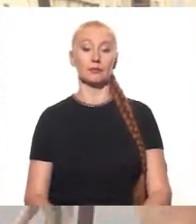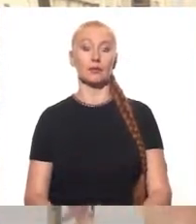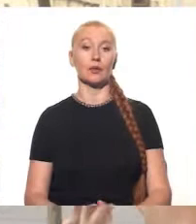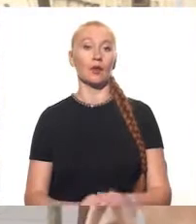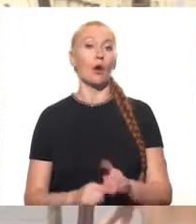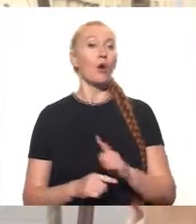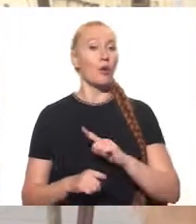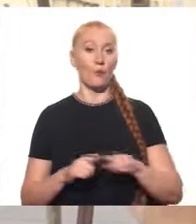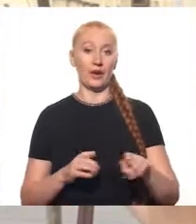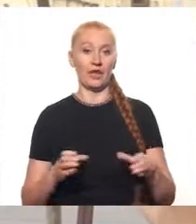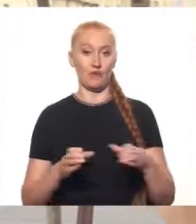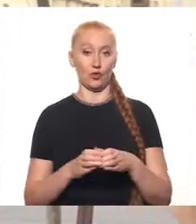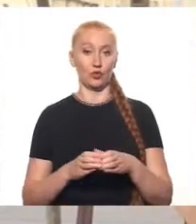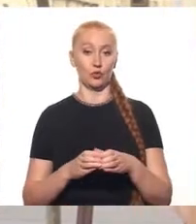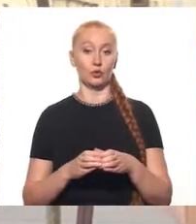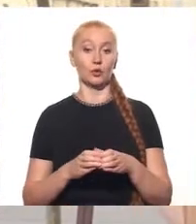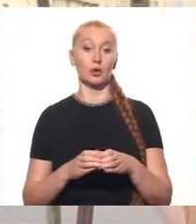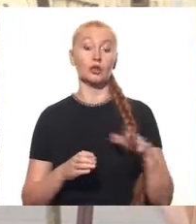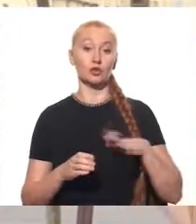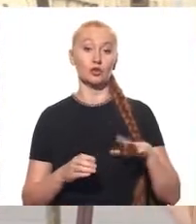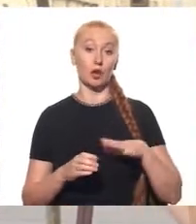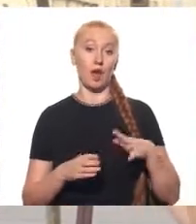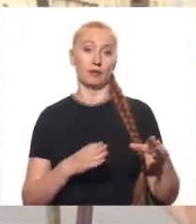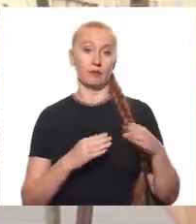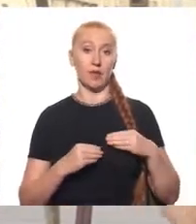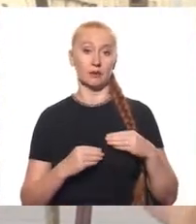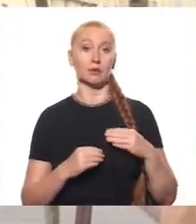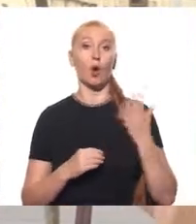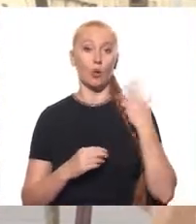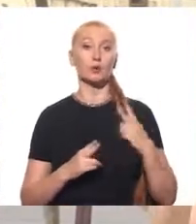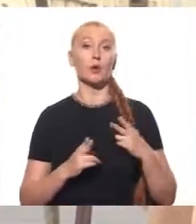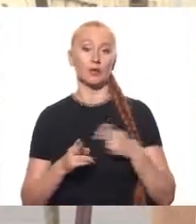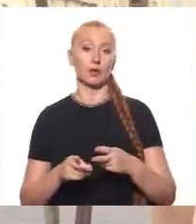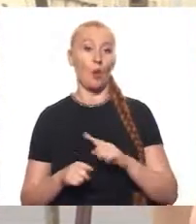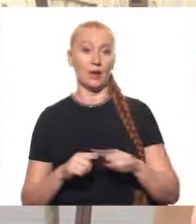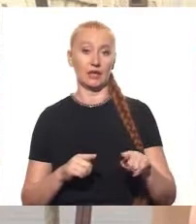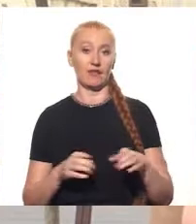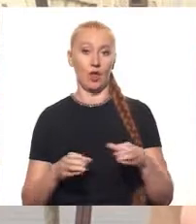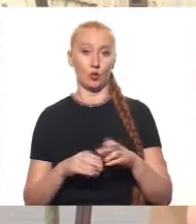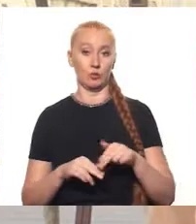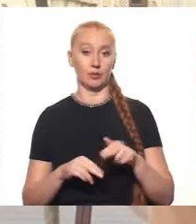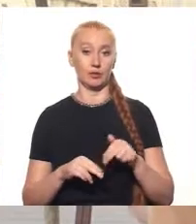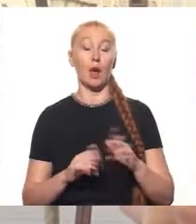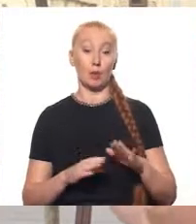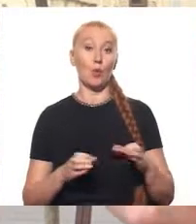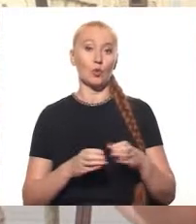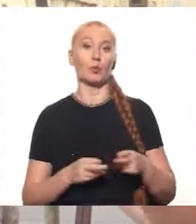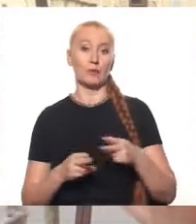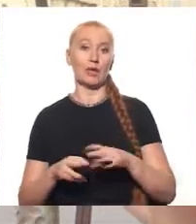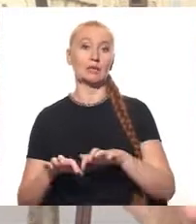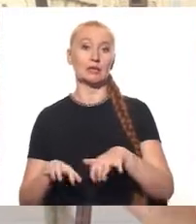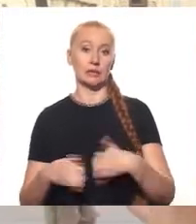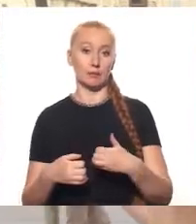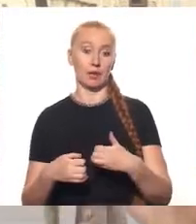оперативну групу. І ми чекались разом, коли під'їде оперативна група. Потім група під'їхала, забрали